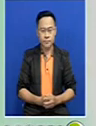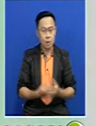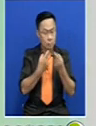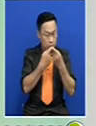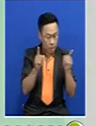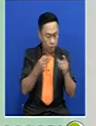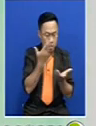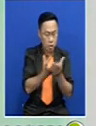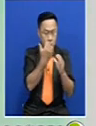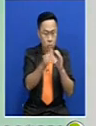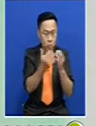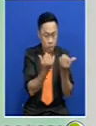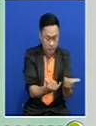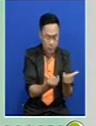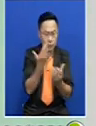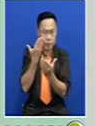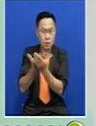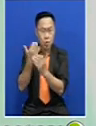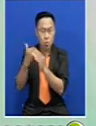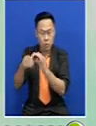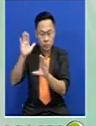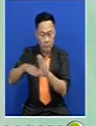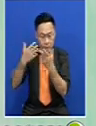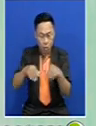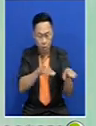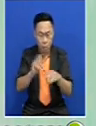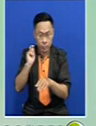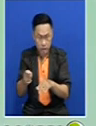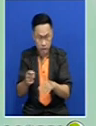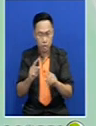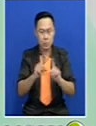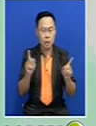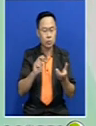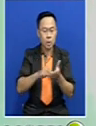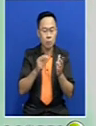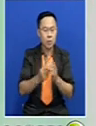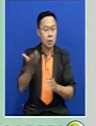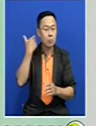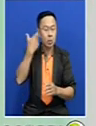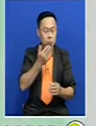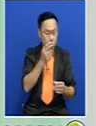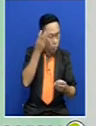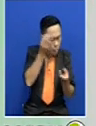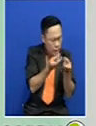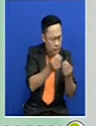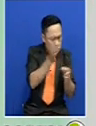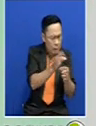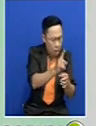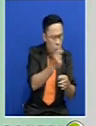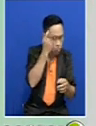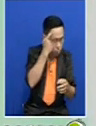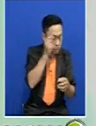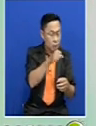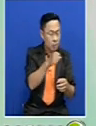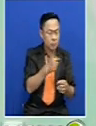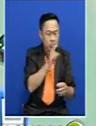ความต่างของการโอนเงินในปัจจุบันกับการโอนเงินเมื่อลงทะเบียนพร้อมเพย์แล้วคือไม่ต้องรู้เลขที่บัญชีธนาคารก็ได้เพียงแค่รู้เลขที่บัตร